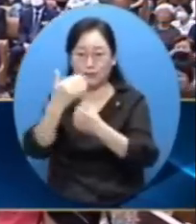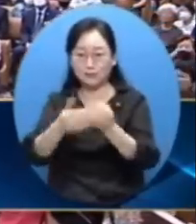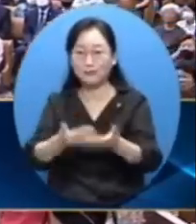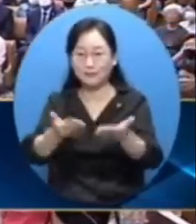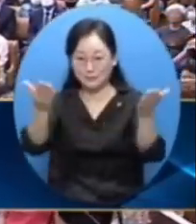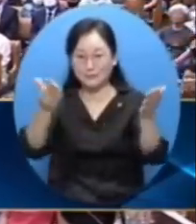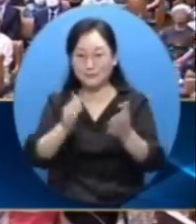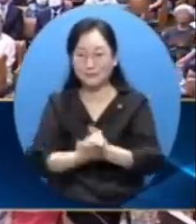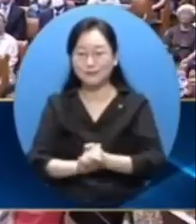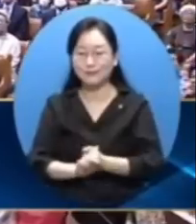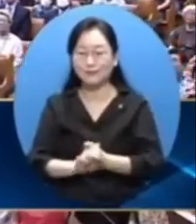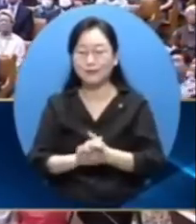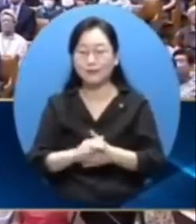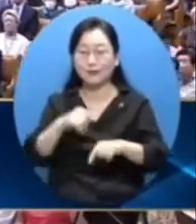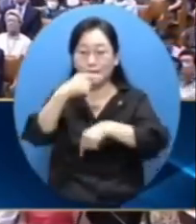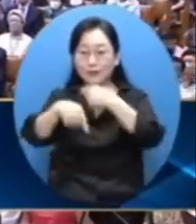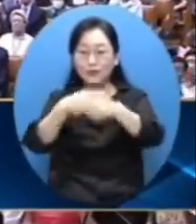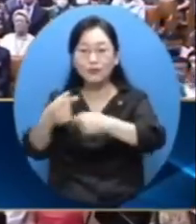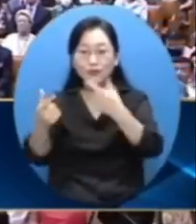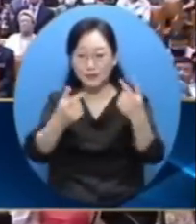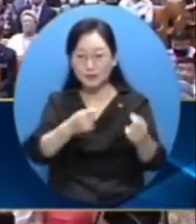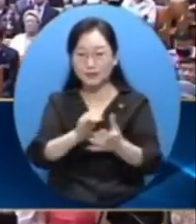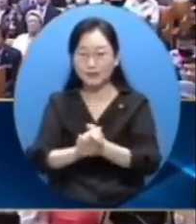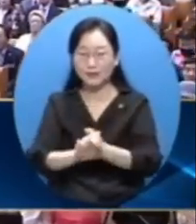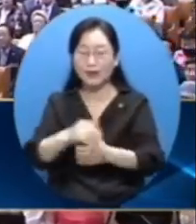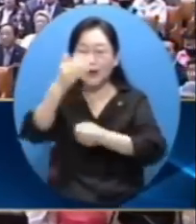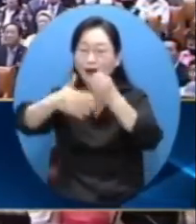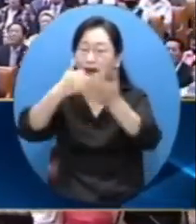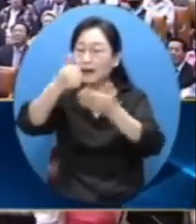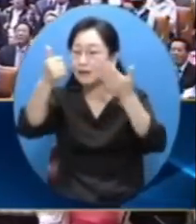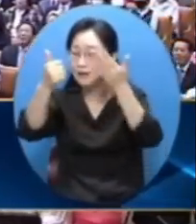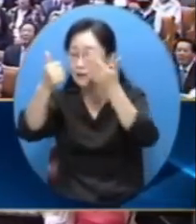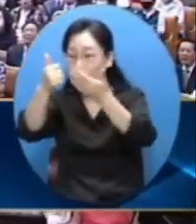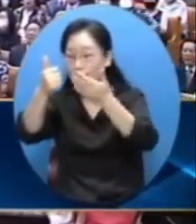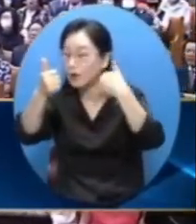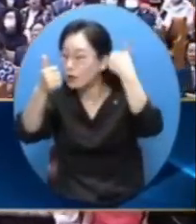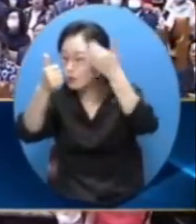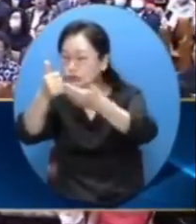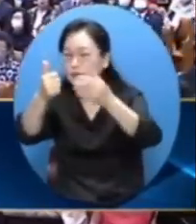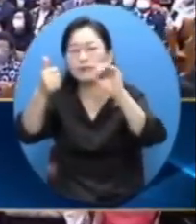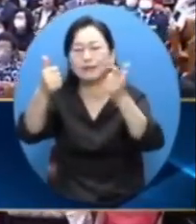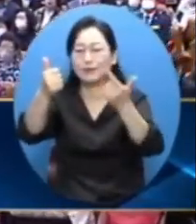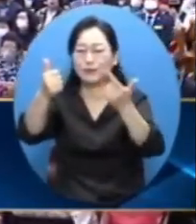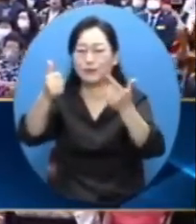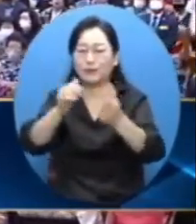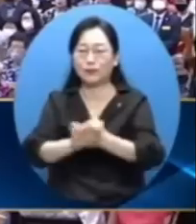나누기 원합니다. 제목을 한번 크게 따라해 주시기 바랍니다. 하나님께 묻지 아니하고,